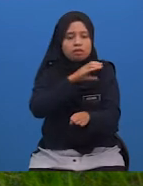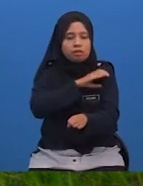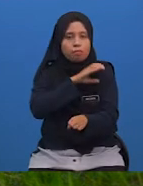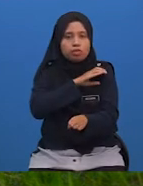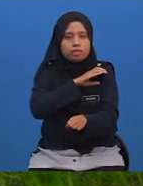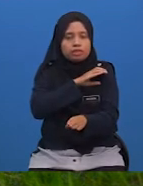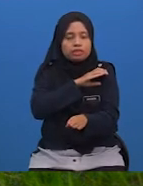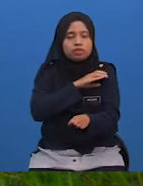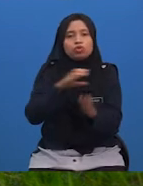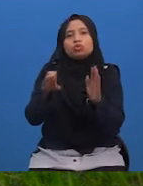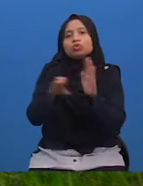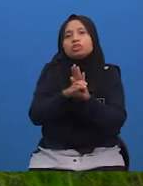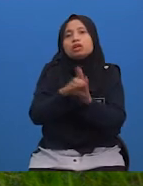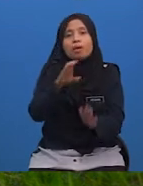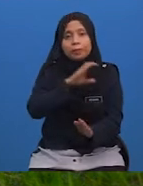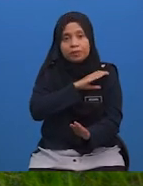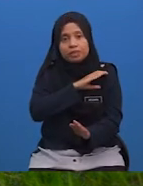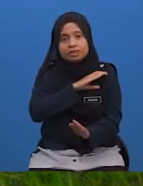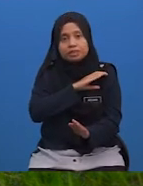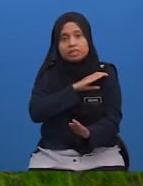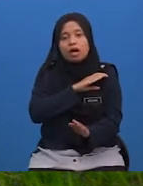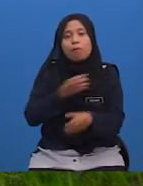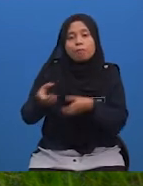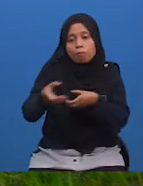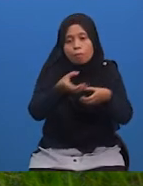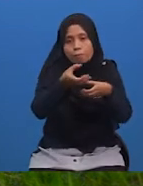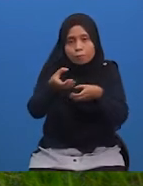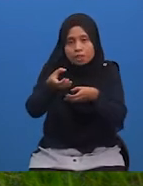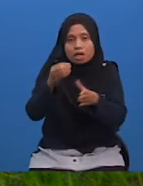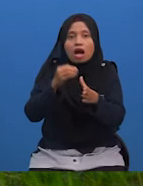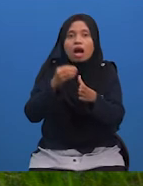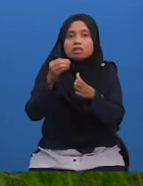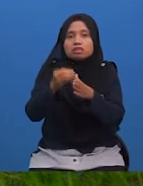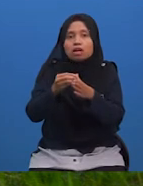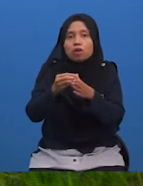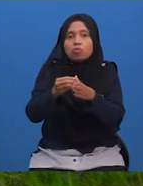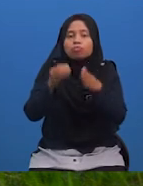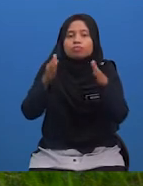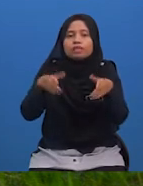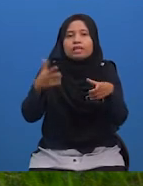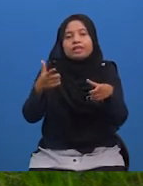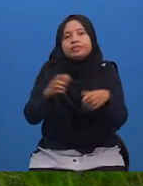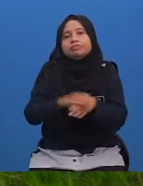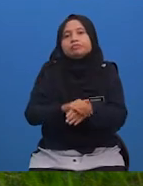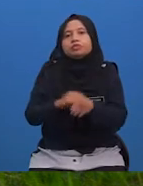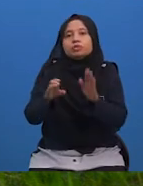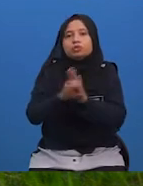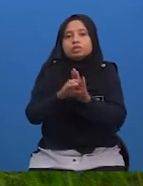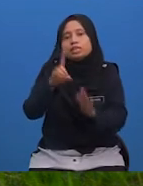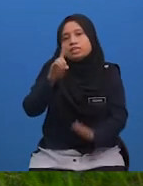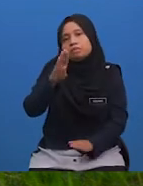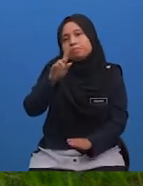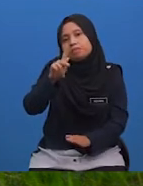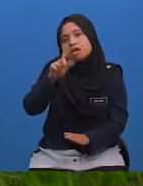berkuasa seperti polis, bomba atau pihak-pihak tertentu untuk